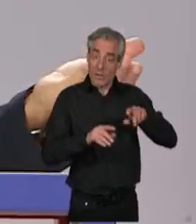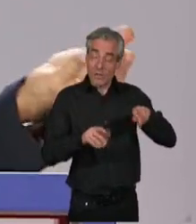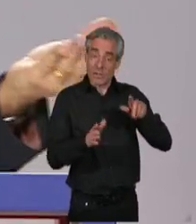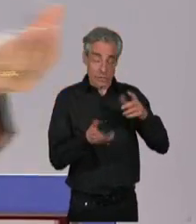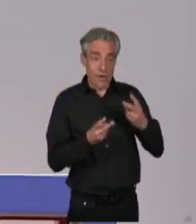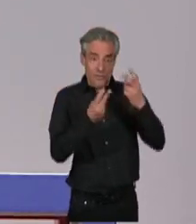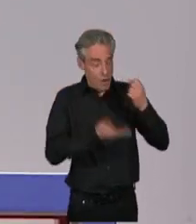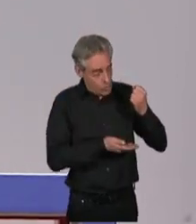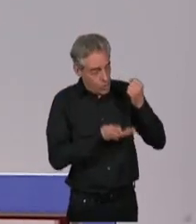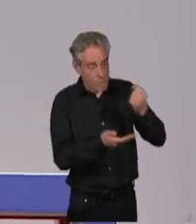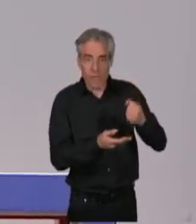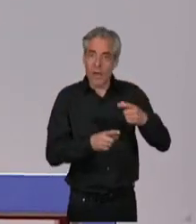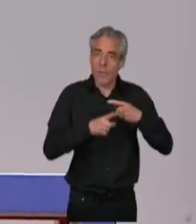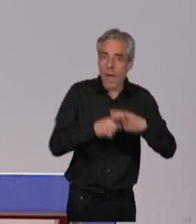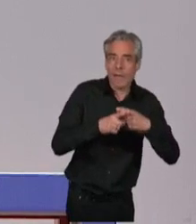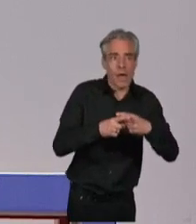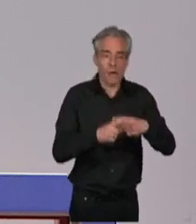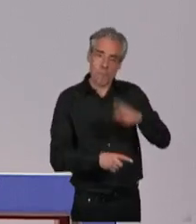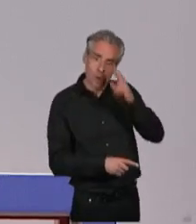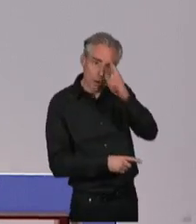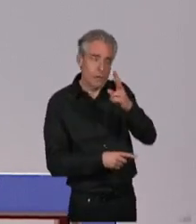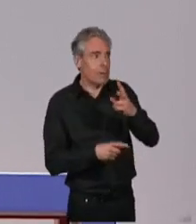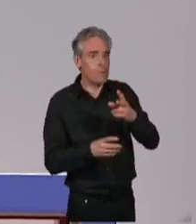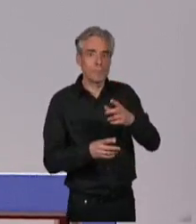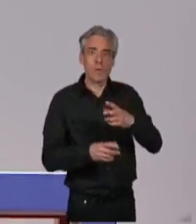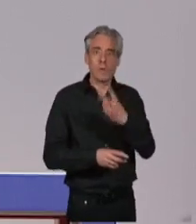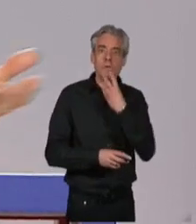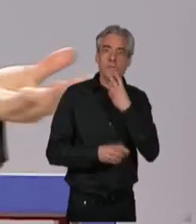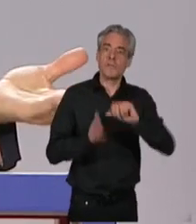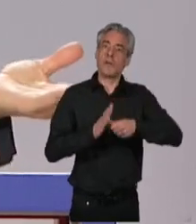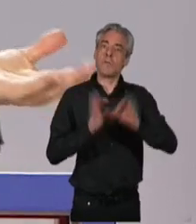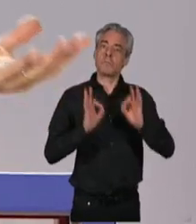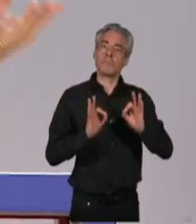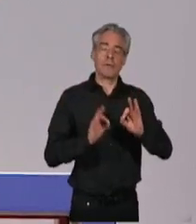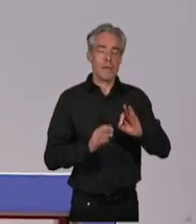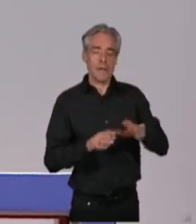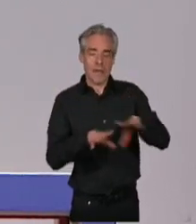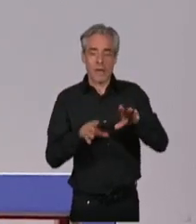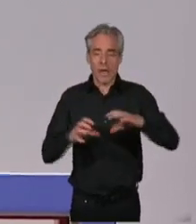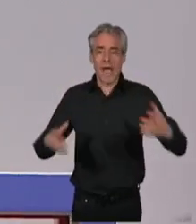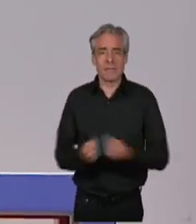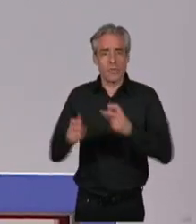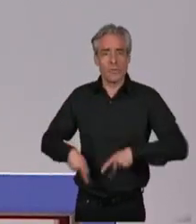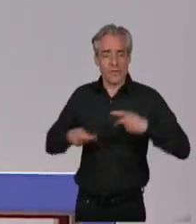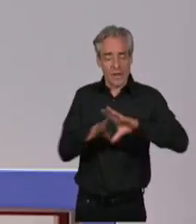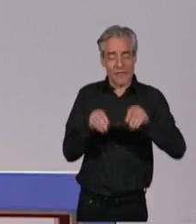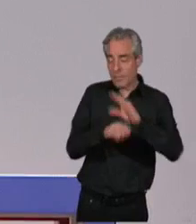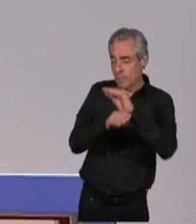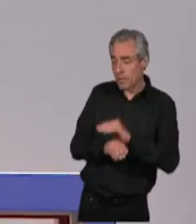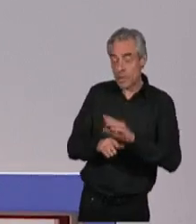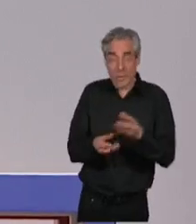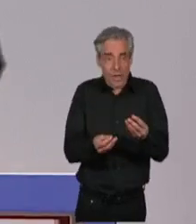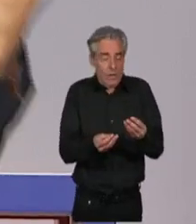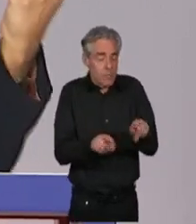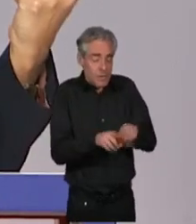et des valeurs, le partage, l'honnêteté, le civisme. Elle protège des accidents de la vie. Et puis elle